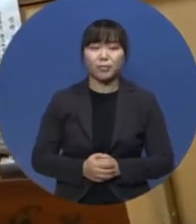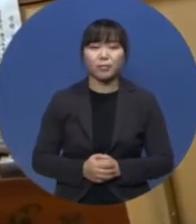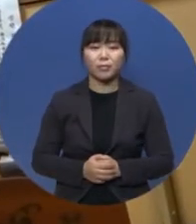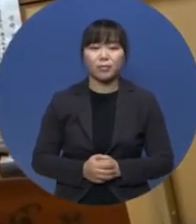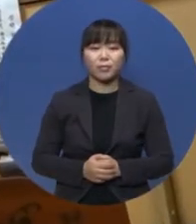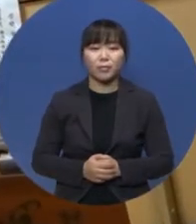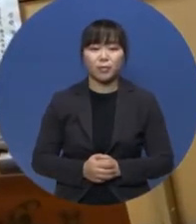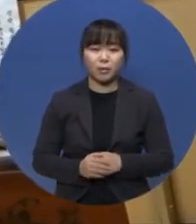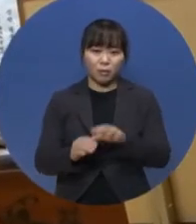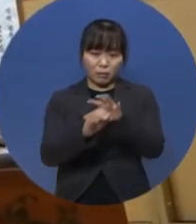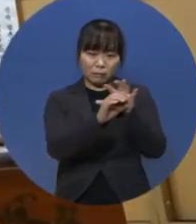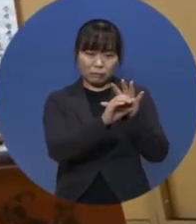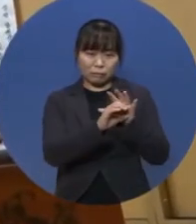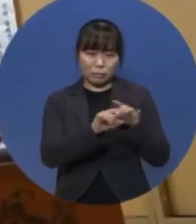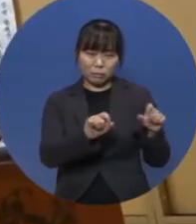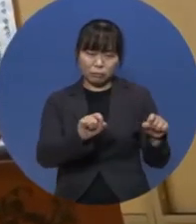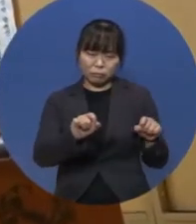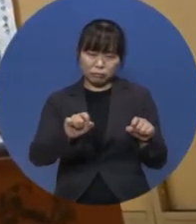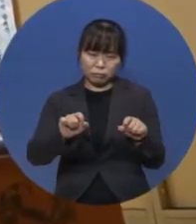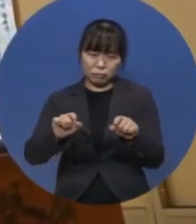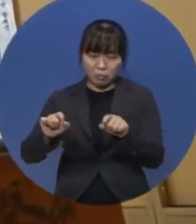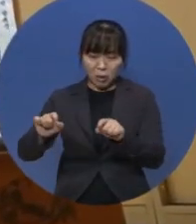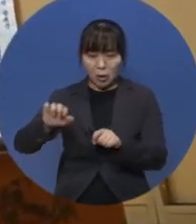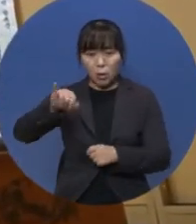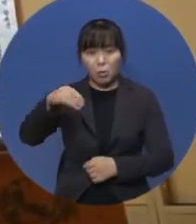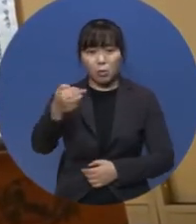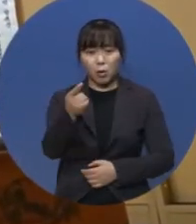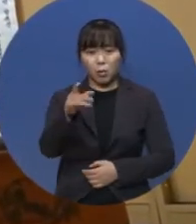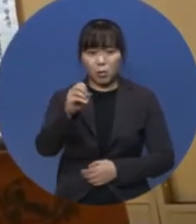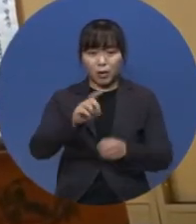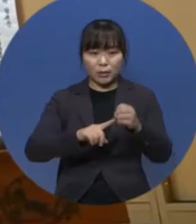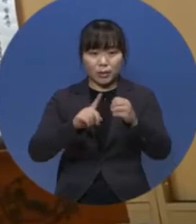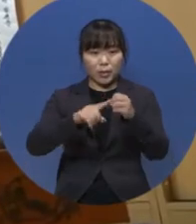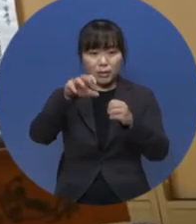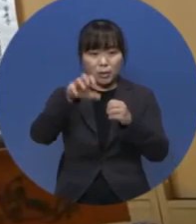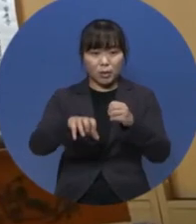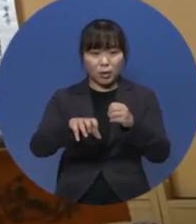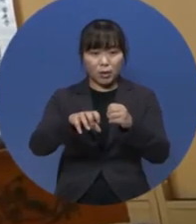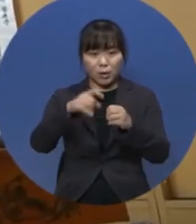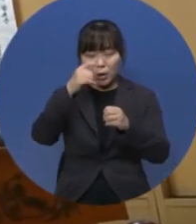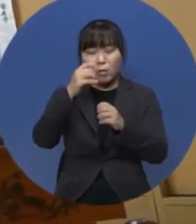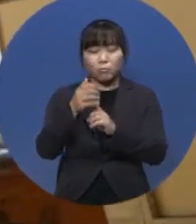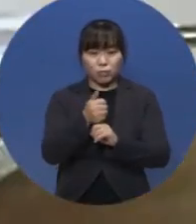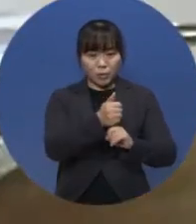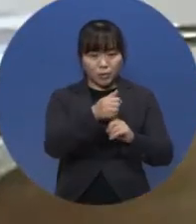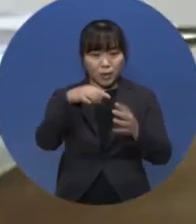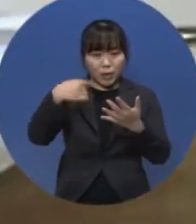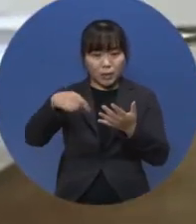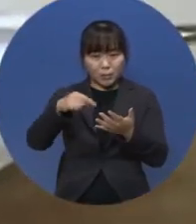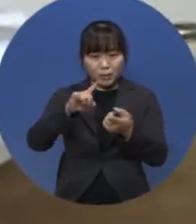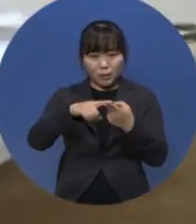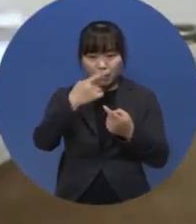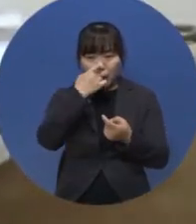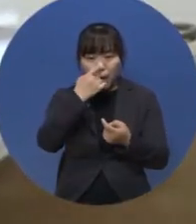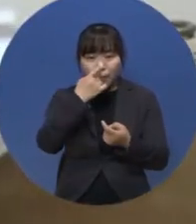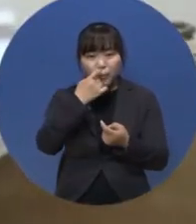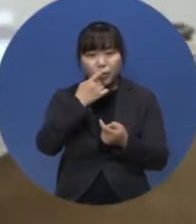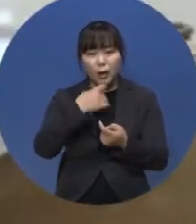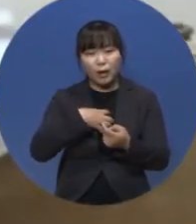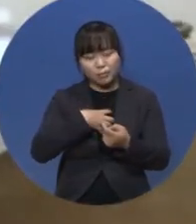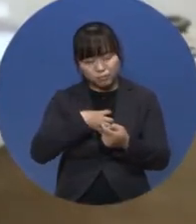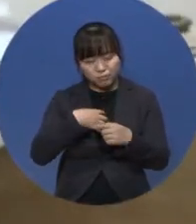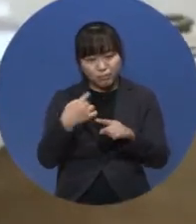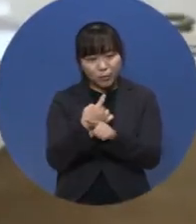코로나19 사태가 장기화되면서 월광사 자리에서 부처님의 가르치심을 되새기며 아픔을